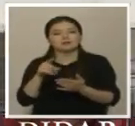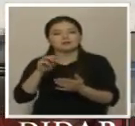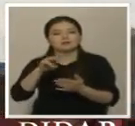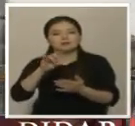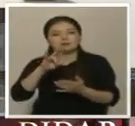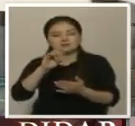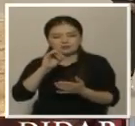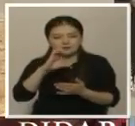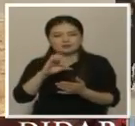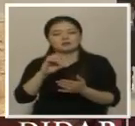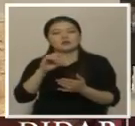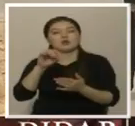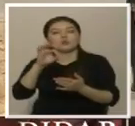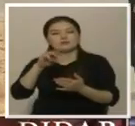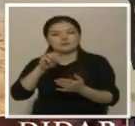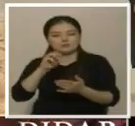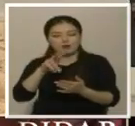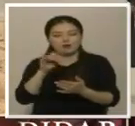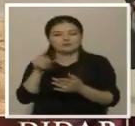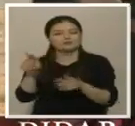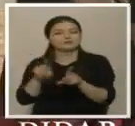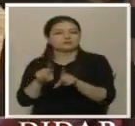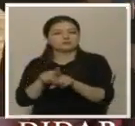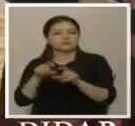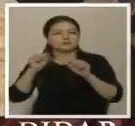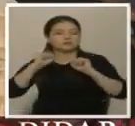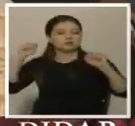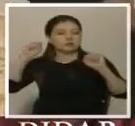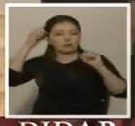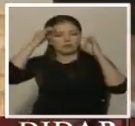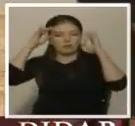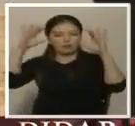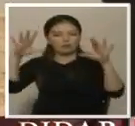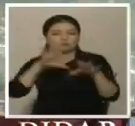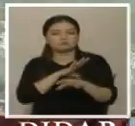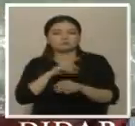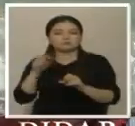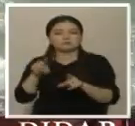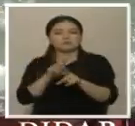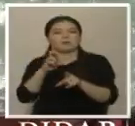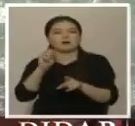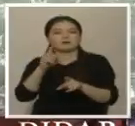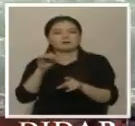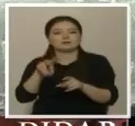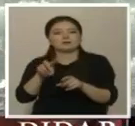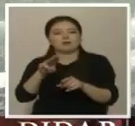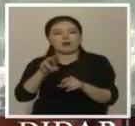и заслуженный мастер спорта республики Казахстан чемпиона Олимпийских игр Бахтияр артаев